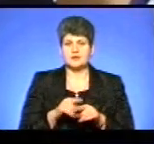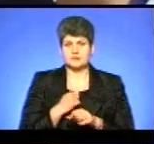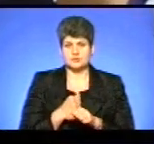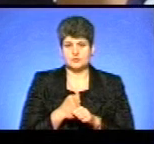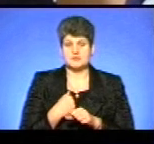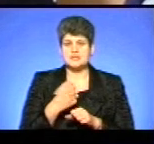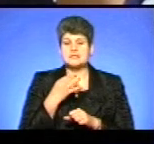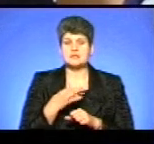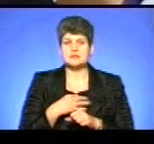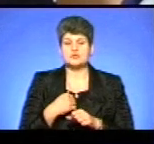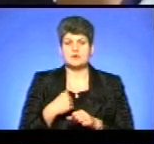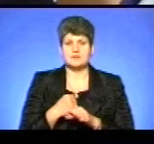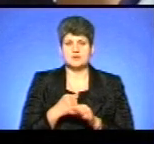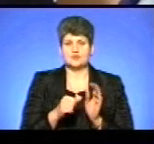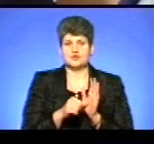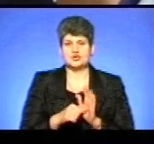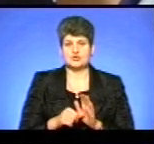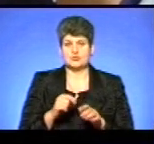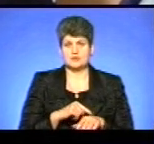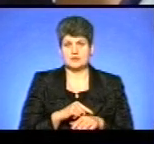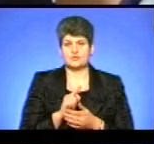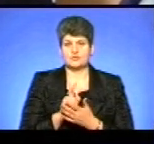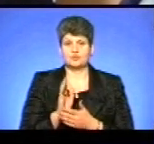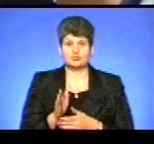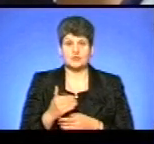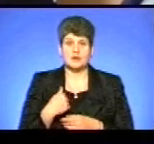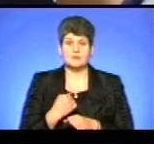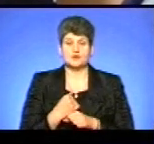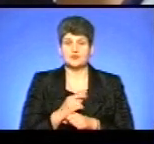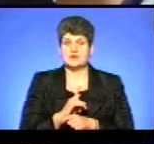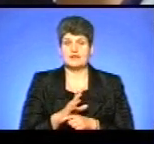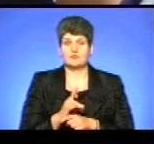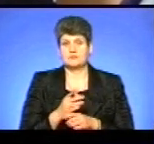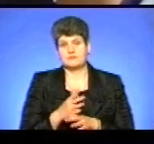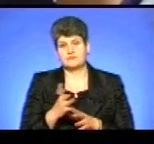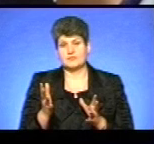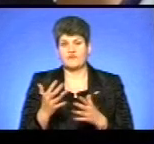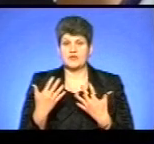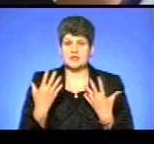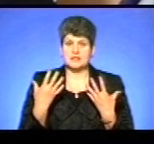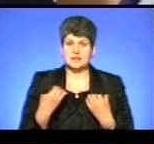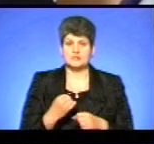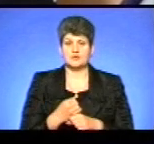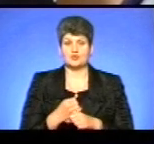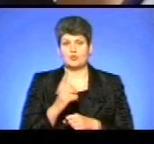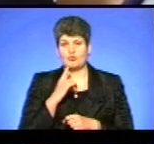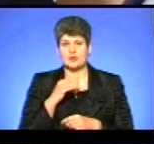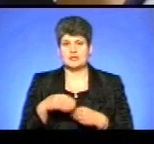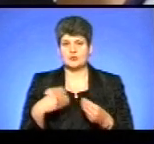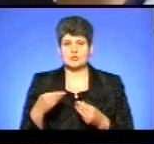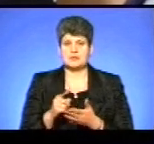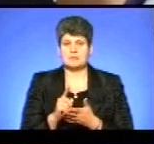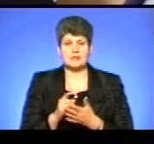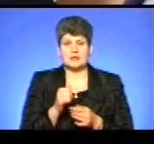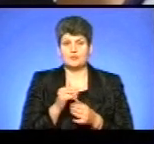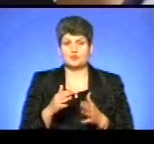Мені сказали, що я працюю 6 годин, в мене має бути. Я працюю ненормово, я працюю вихідні, я працюю, поки не рознесу пенсію,